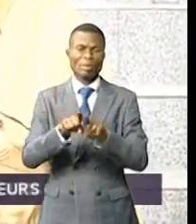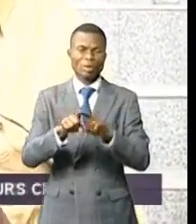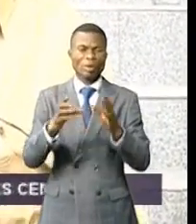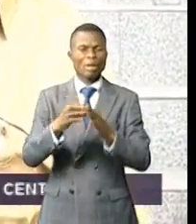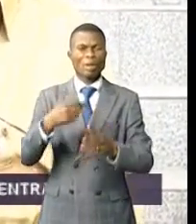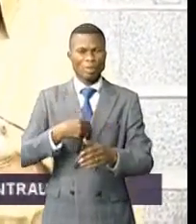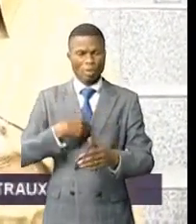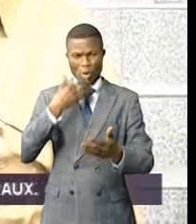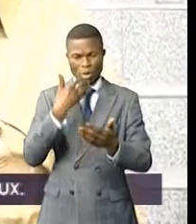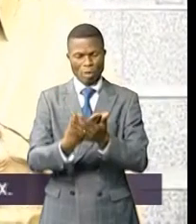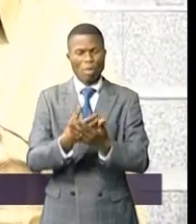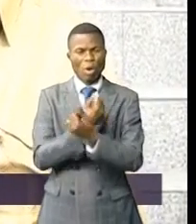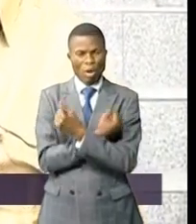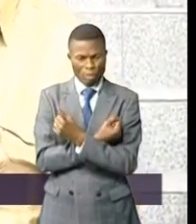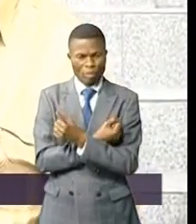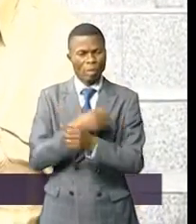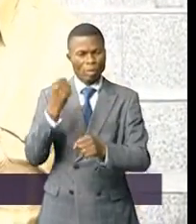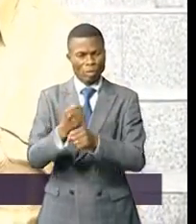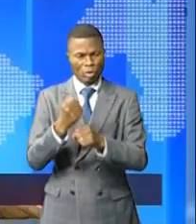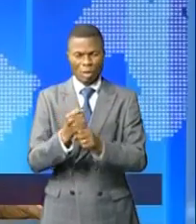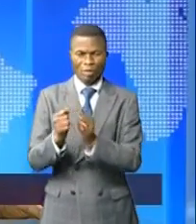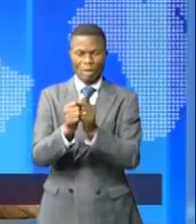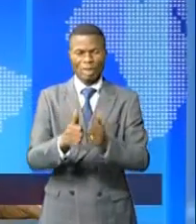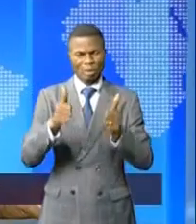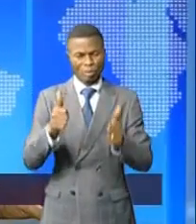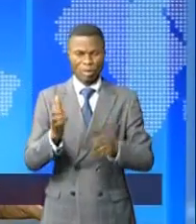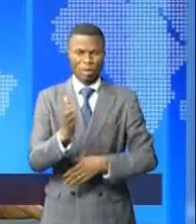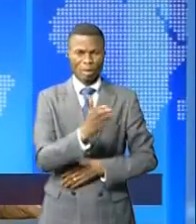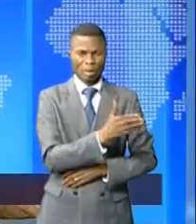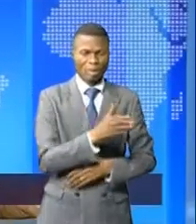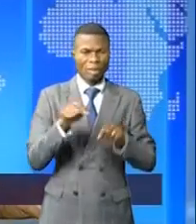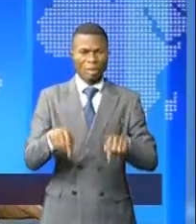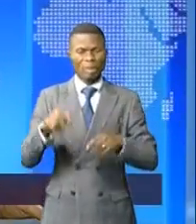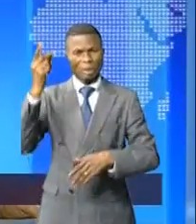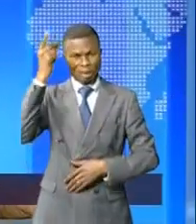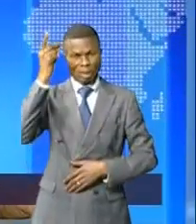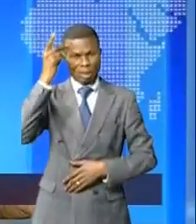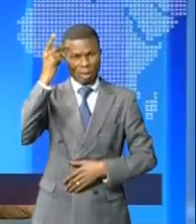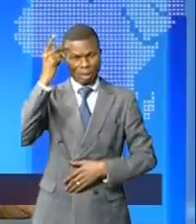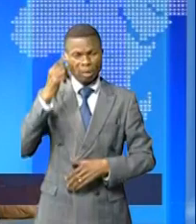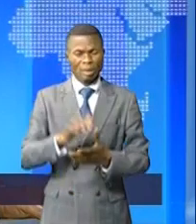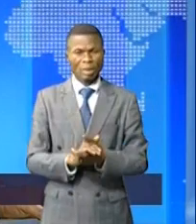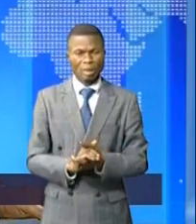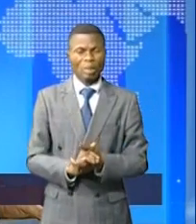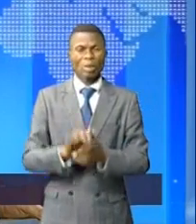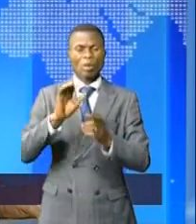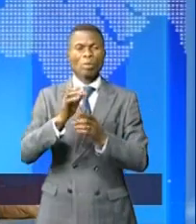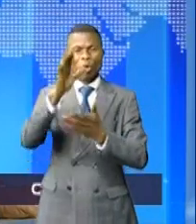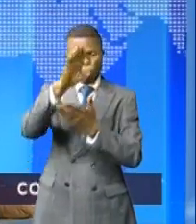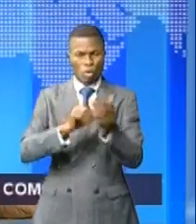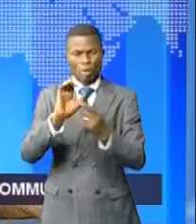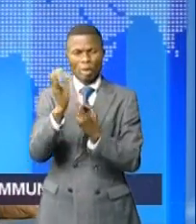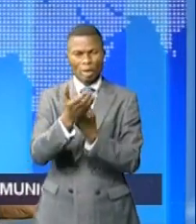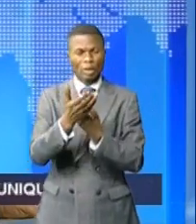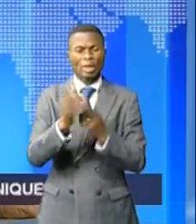de bon partenariat qu'on puisse bien travailler. De retour à Kinshasa, pour inculquer la culture de la paix dans la